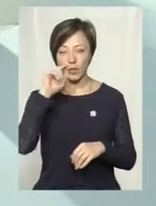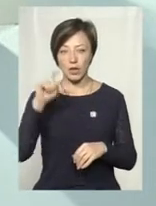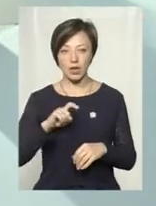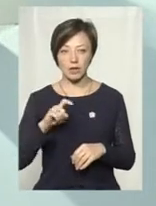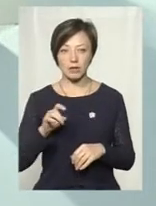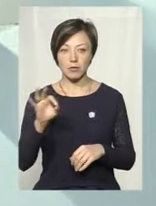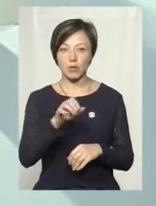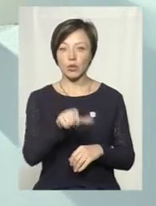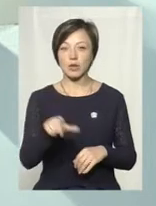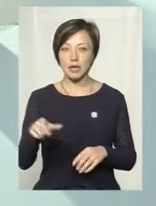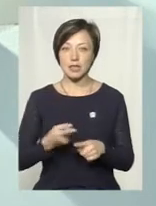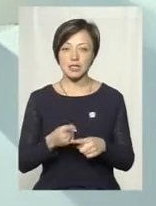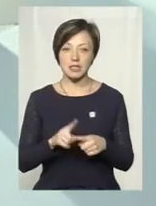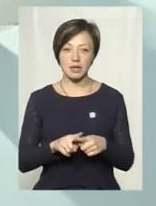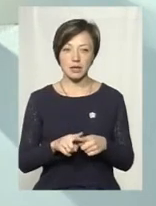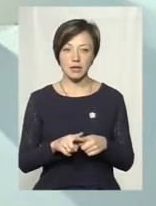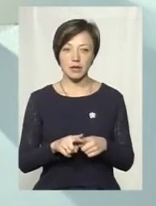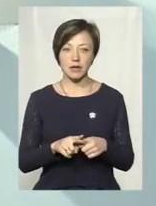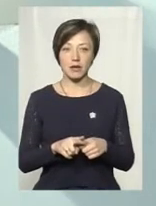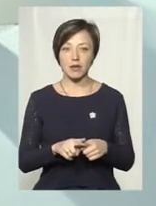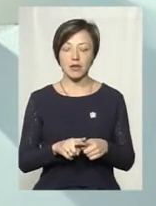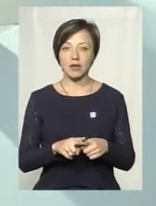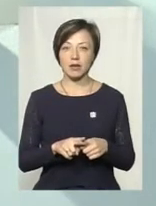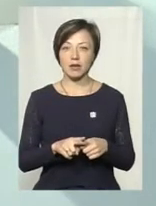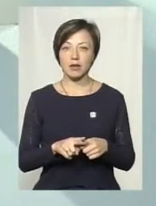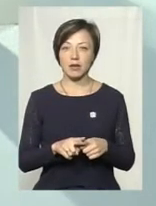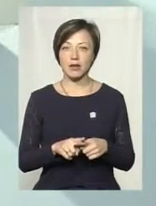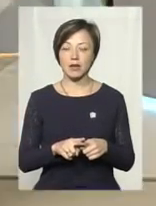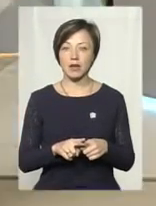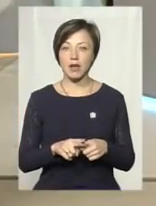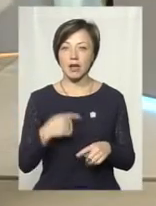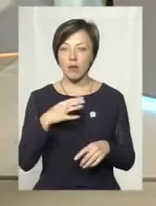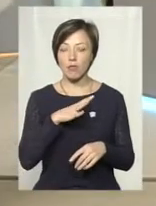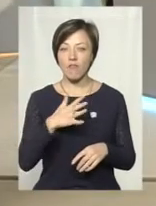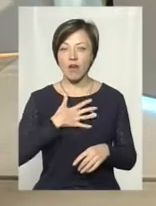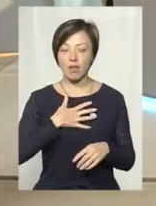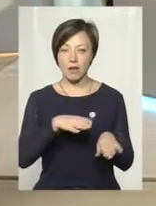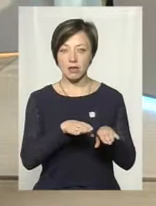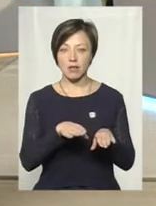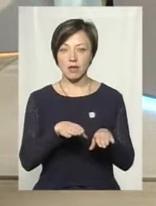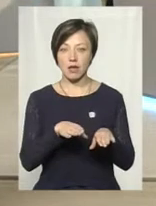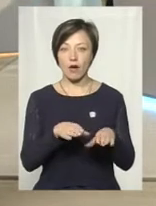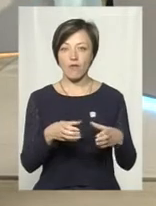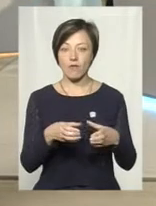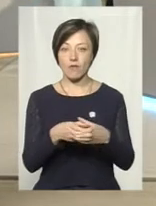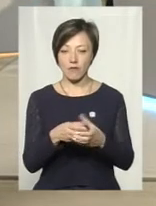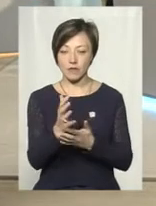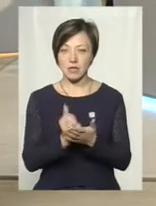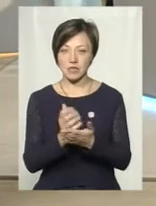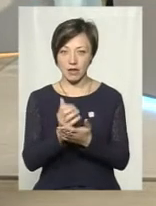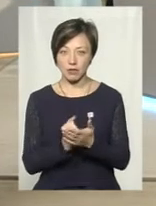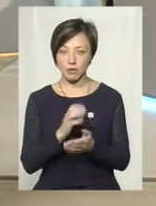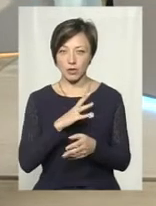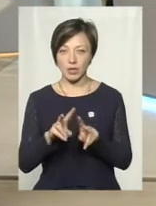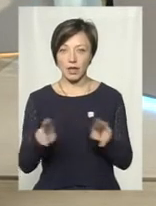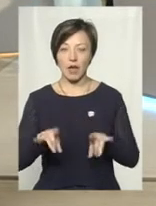щодо таких людей, це бачу рівень, як в Торонто, коли я був в складі, в резервному складі,